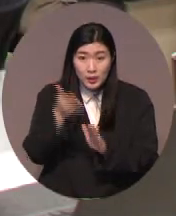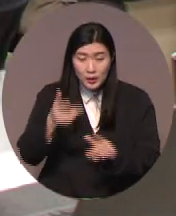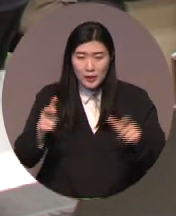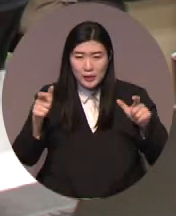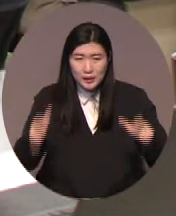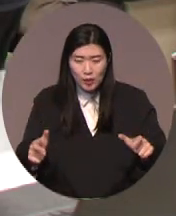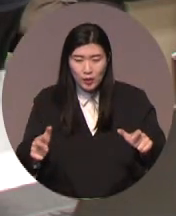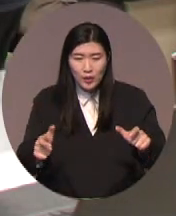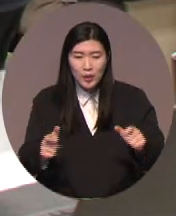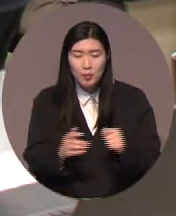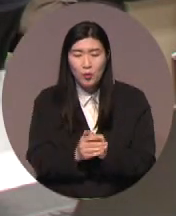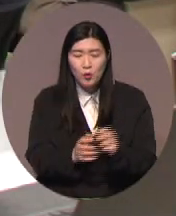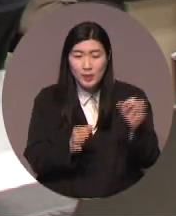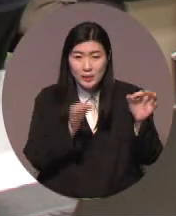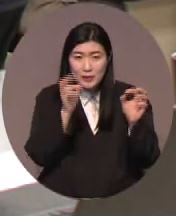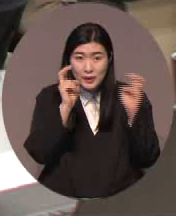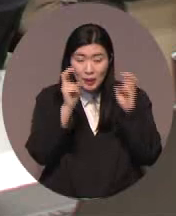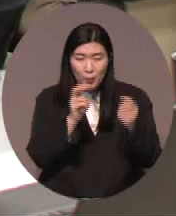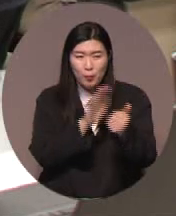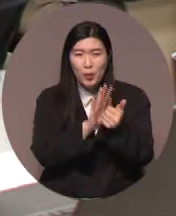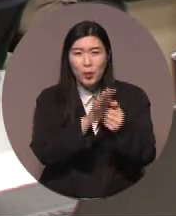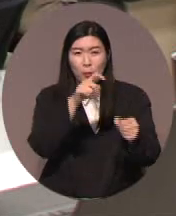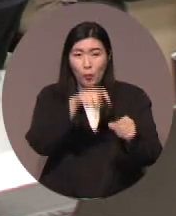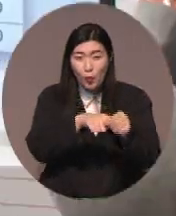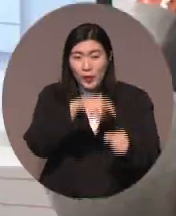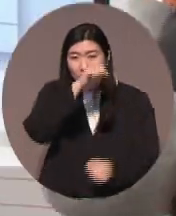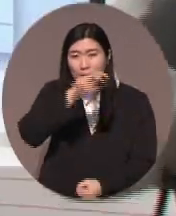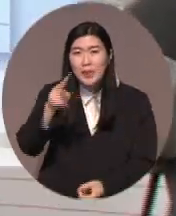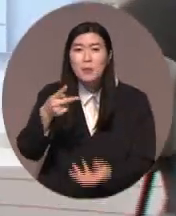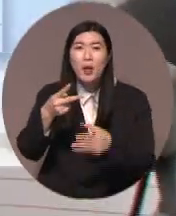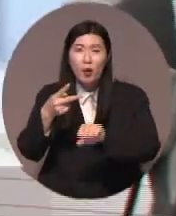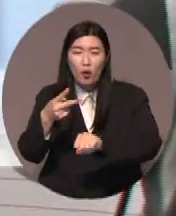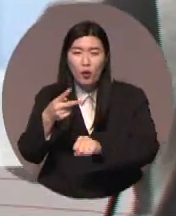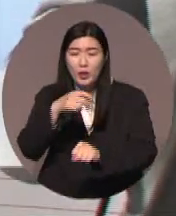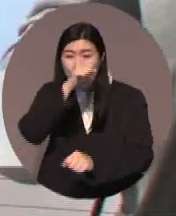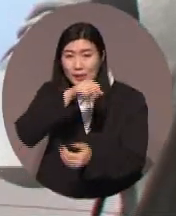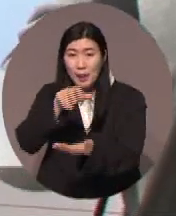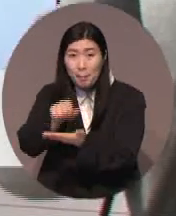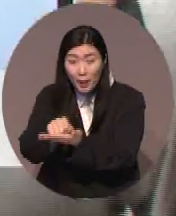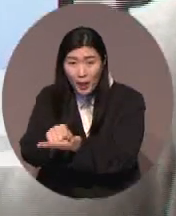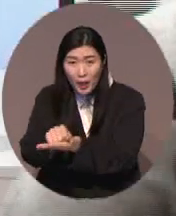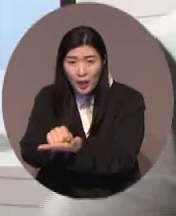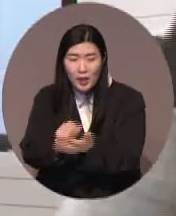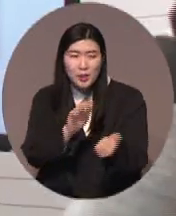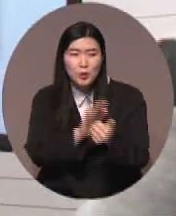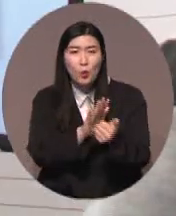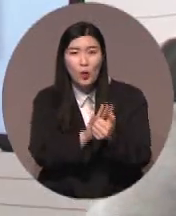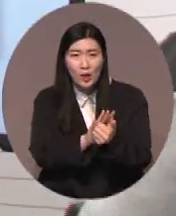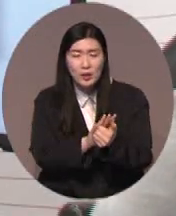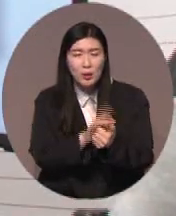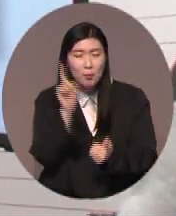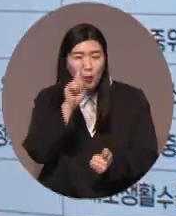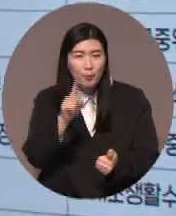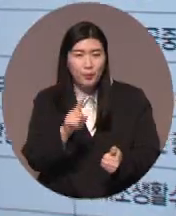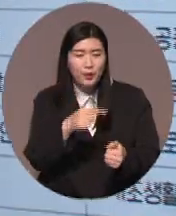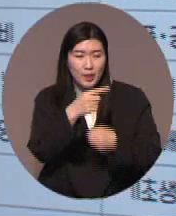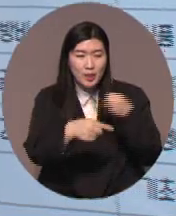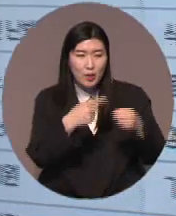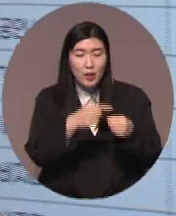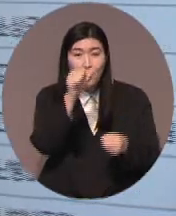지역 중소기업 대책으로 200억원 규모의 긴급 에너지경영 안정 자금을 신설해 5천만원